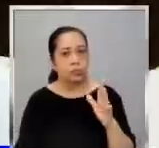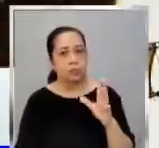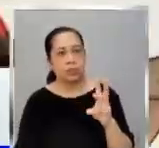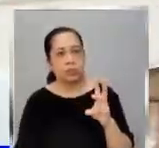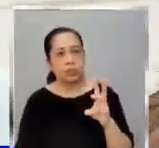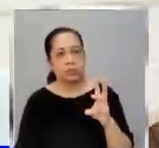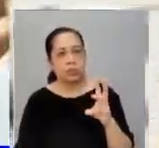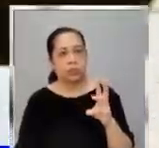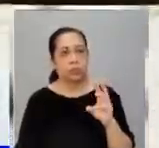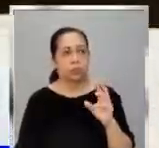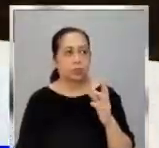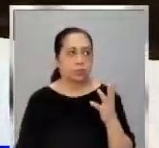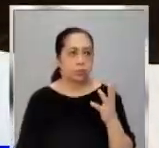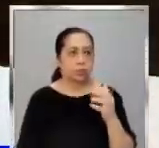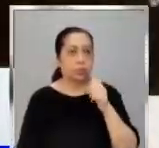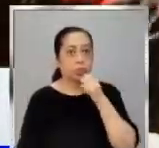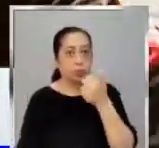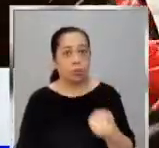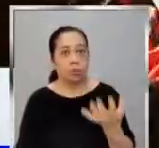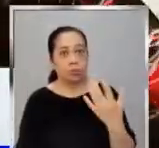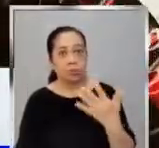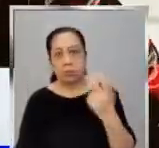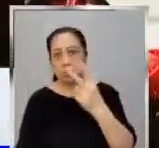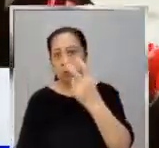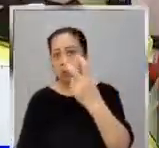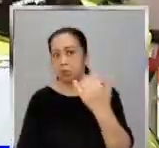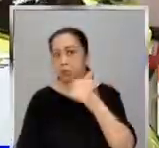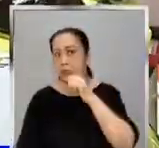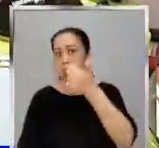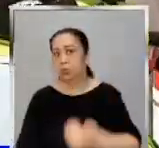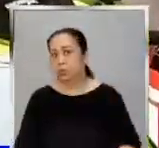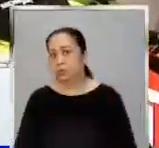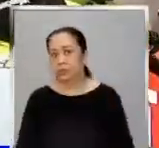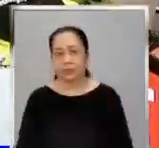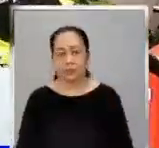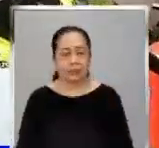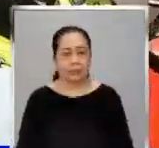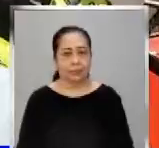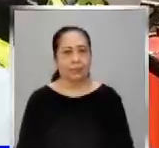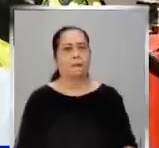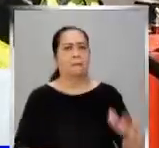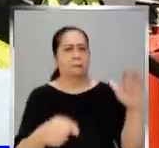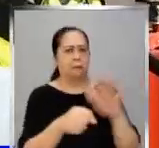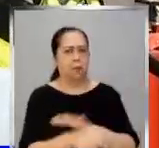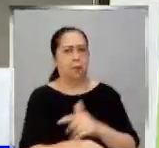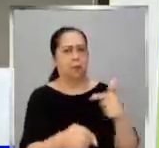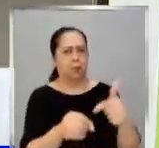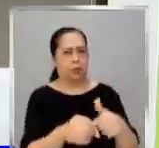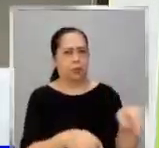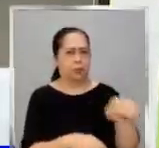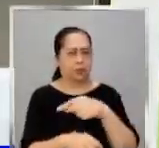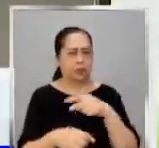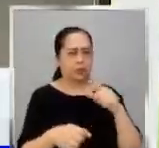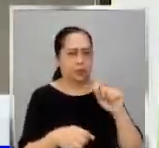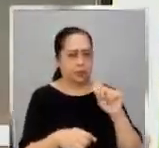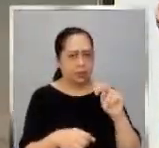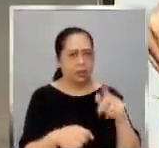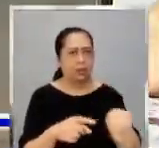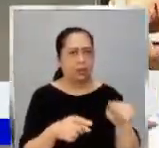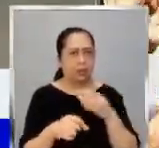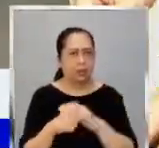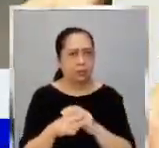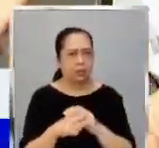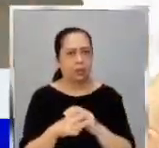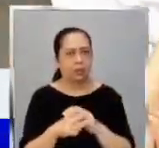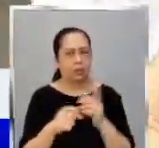156. Bukas ano na yan? Baka 200 na yan. Nagpa-full tank na rin ang rider na si Joshua. Nang nakalis ako,